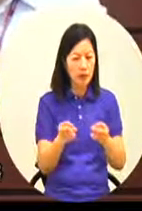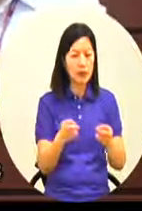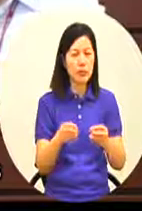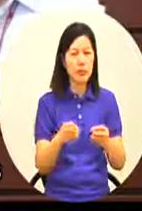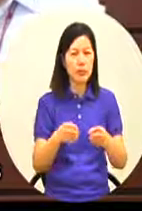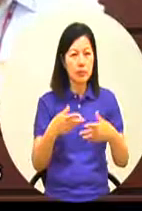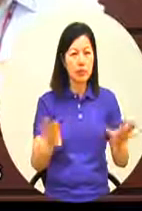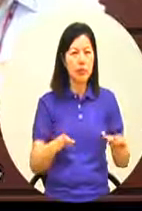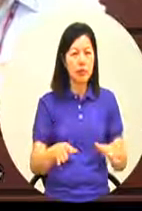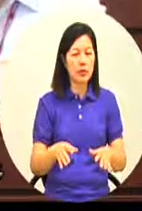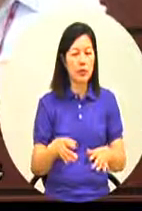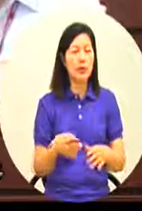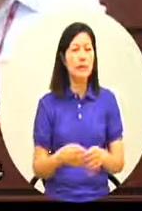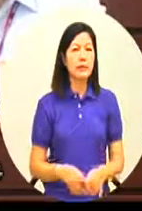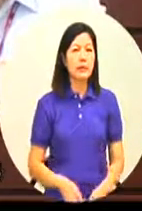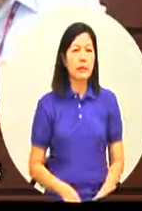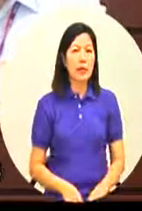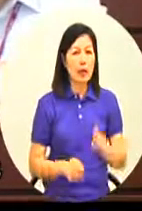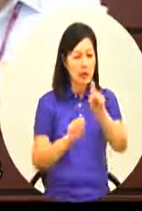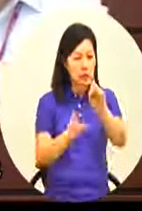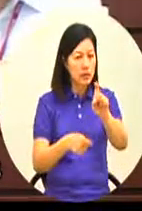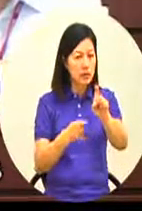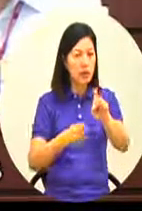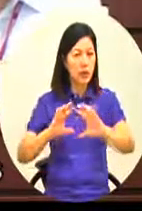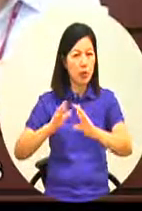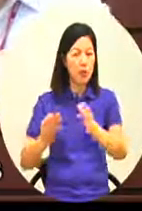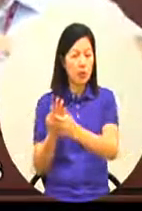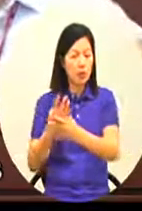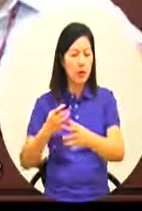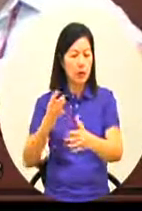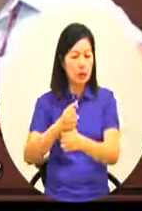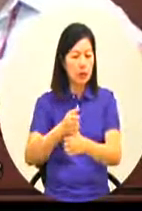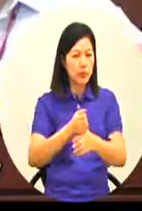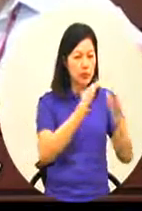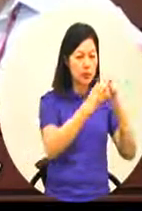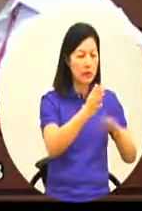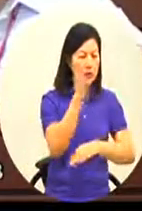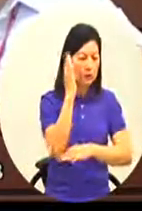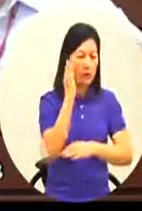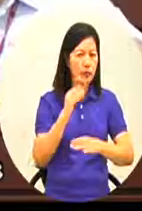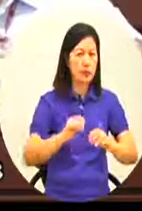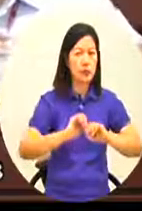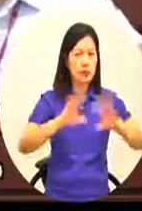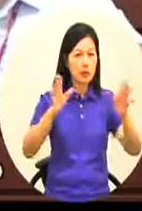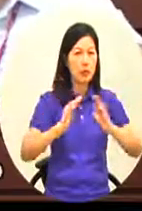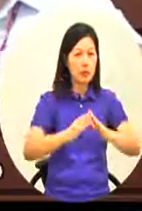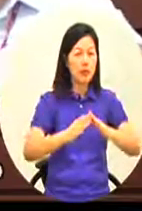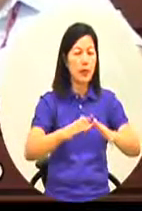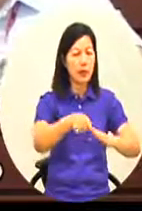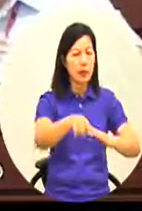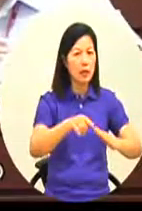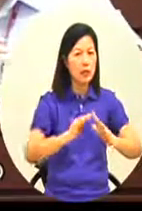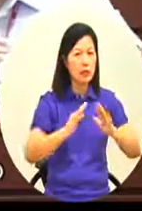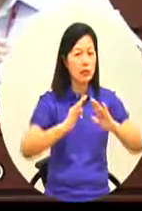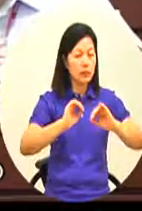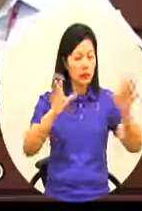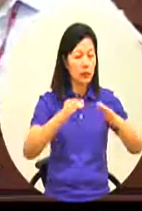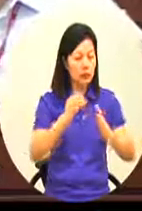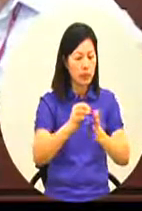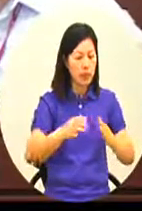在上个月，那国产署同意跟市府的都发局来合作。那合作的目，我们未来将